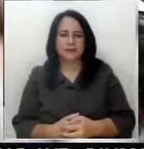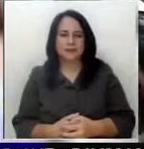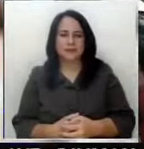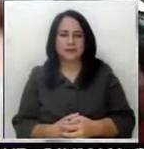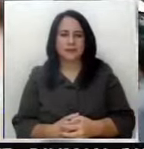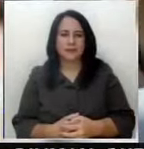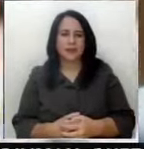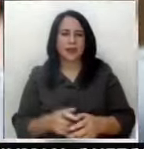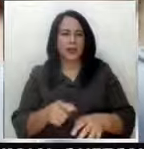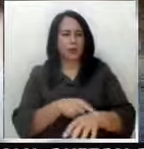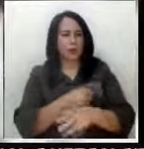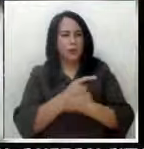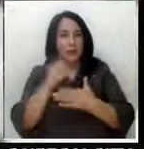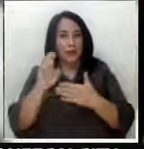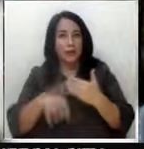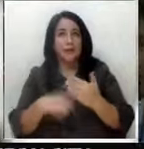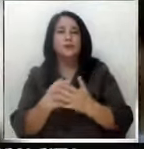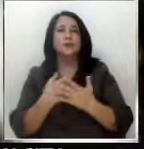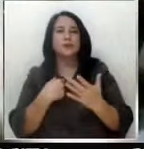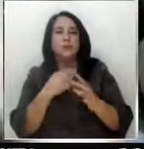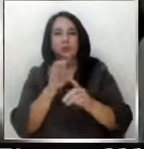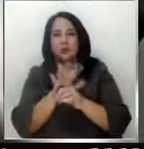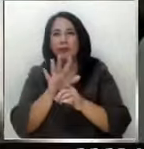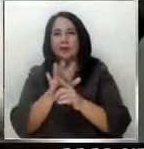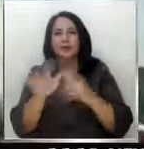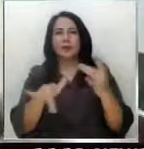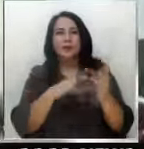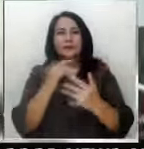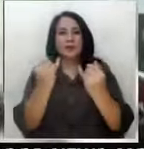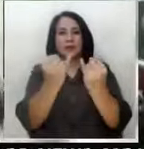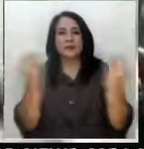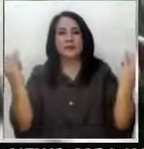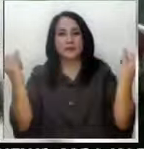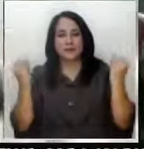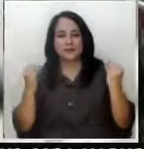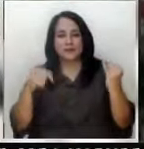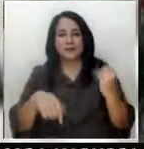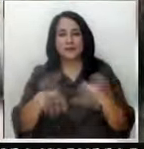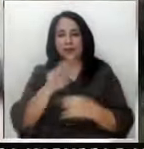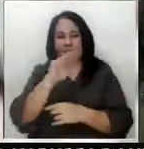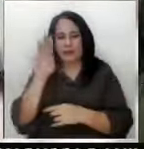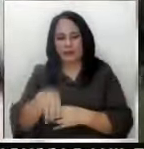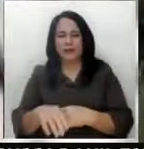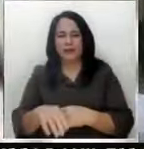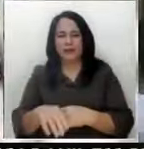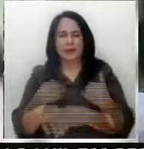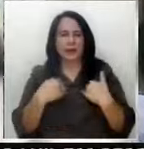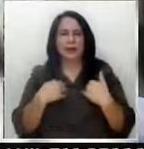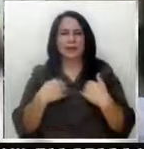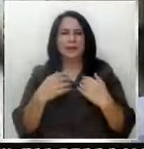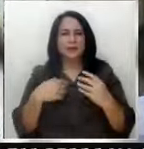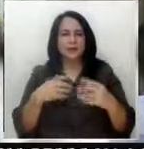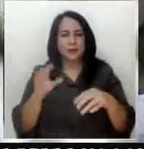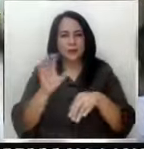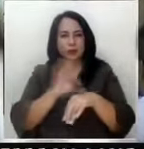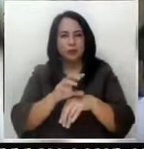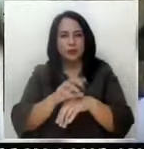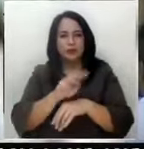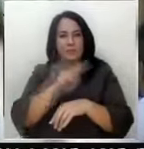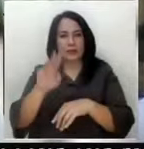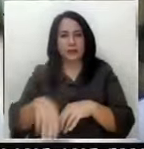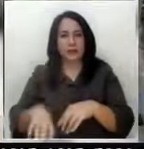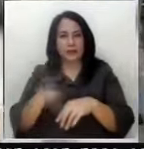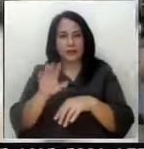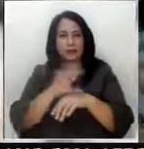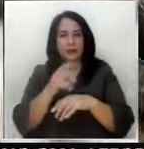Long weekend kaya patok ang mga pasyalan tulad sa Intramuros sa Maynila. Andyan syempre ang Manila Cathedral. Sakto dahil may misa para